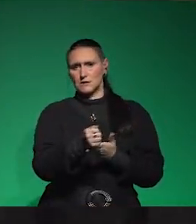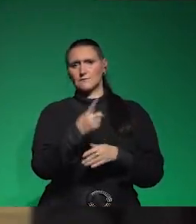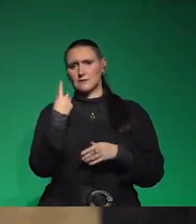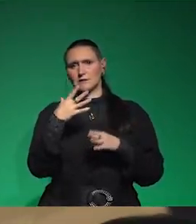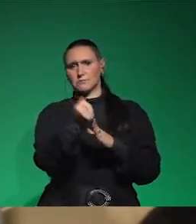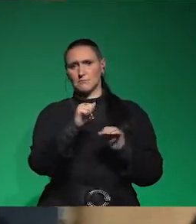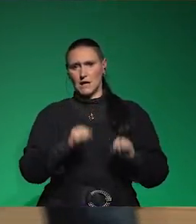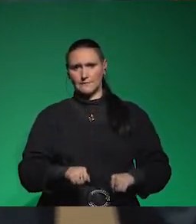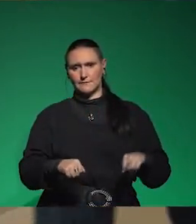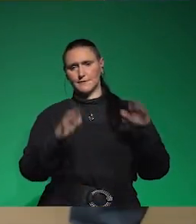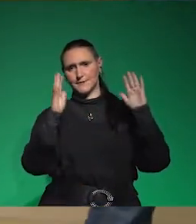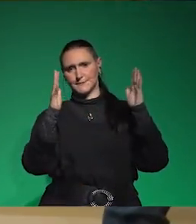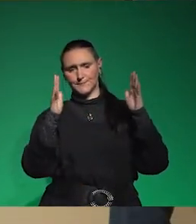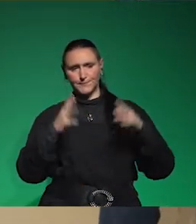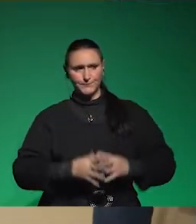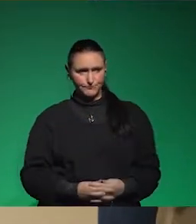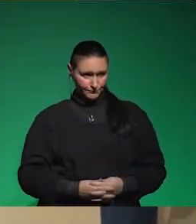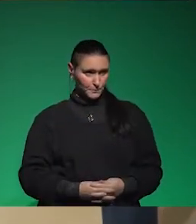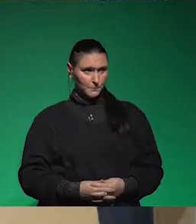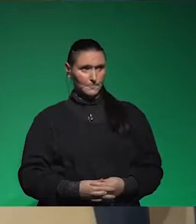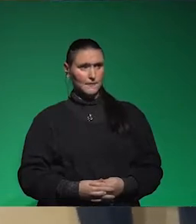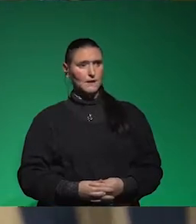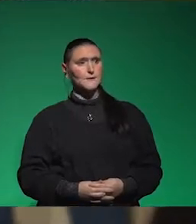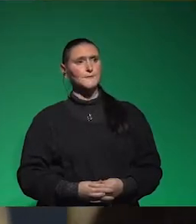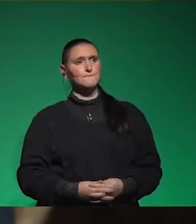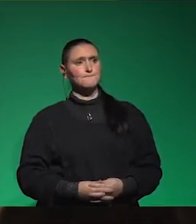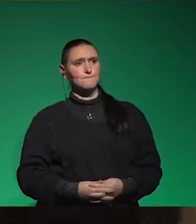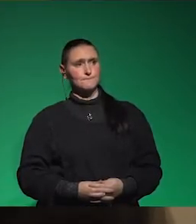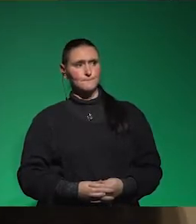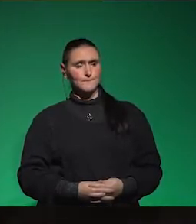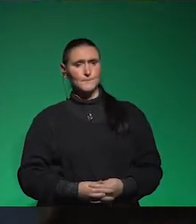gelangen wollen. Ja, vielen Dank.